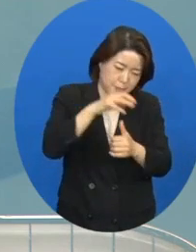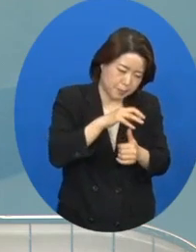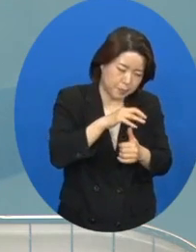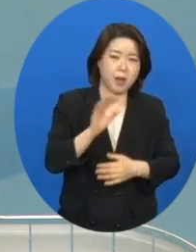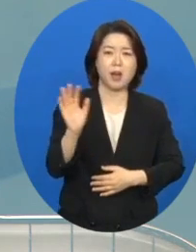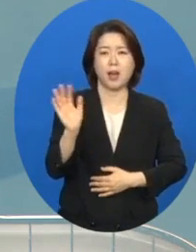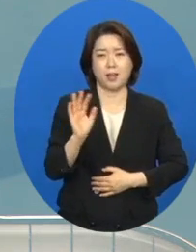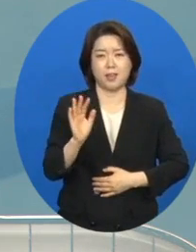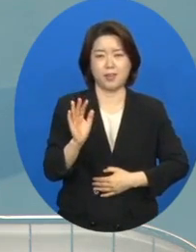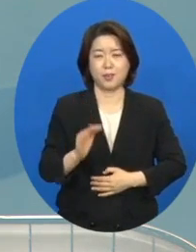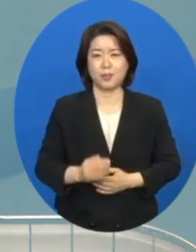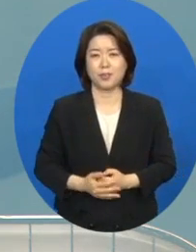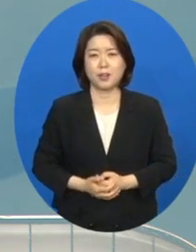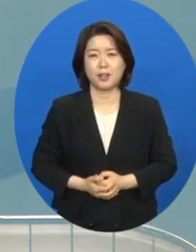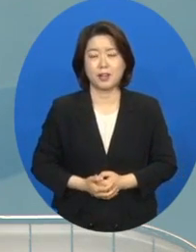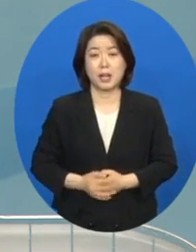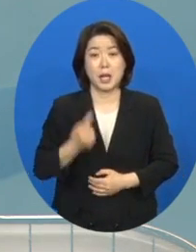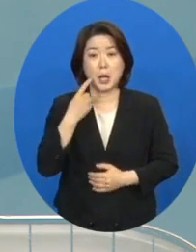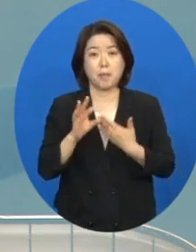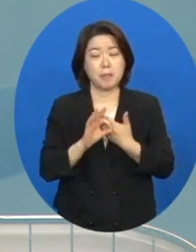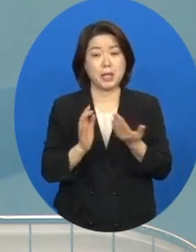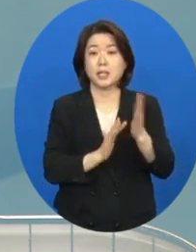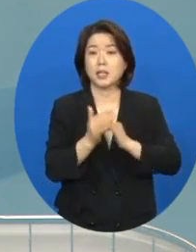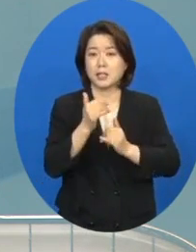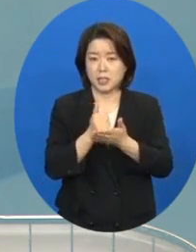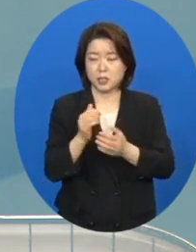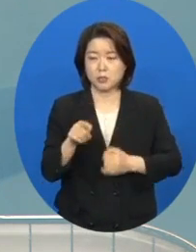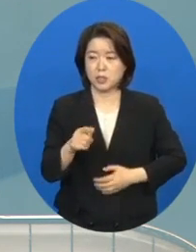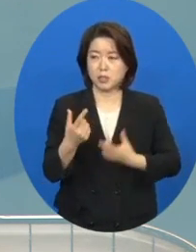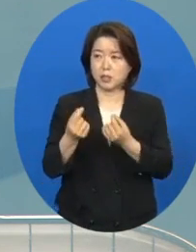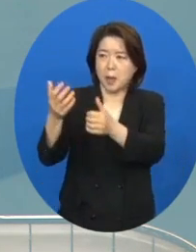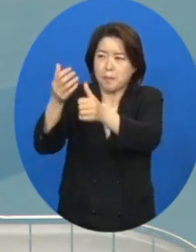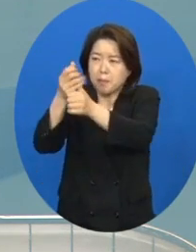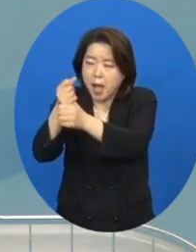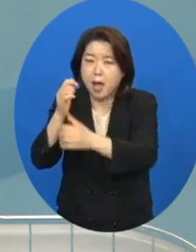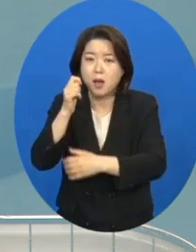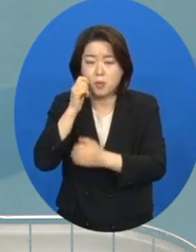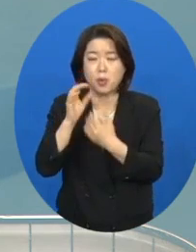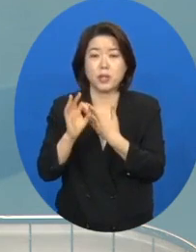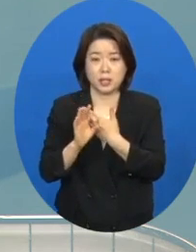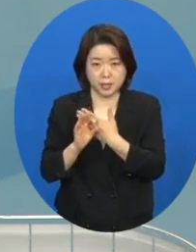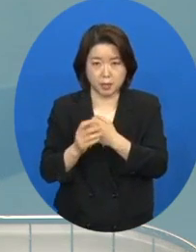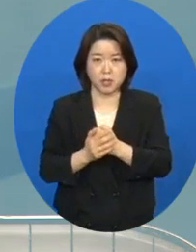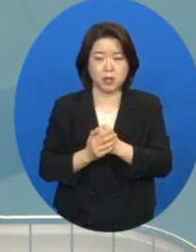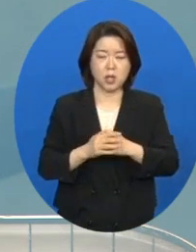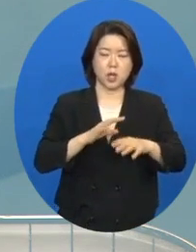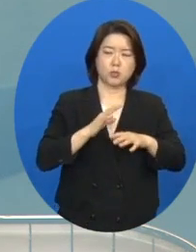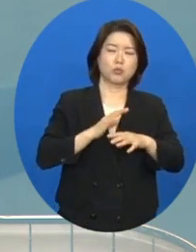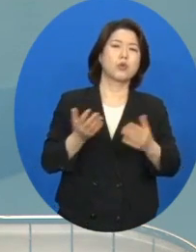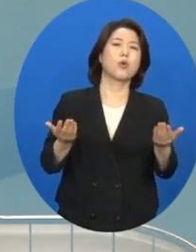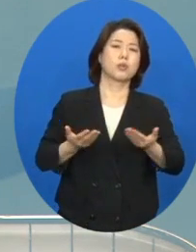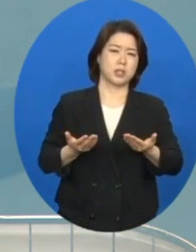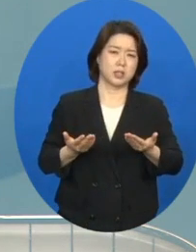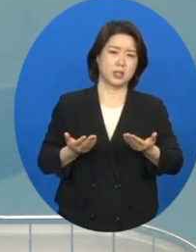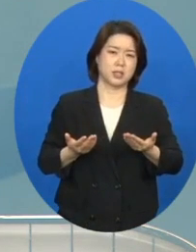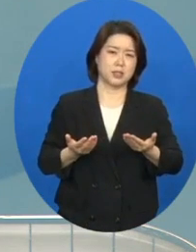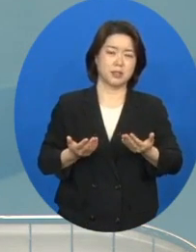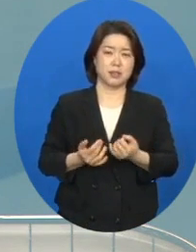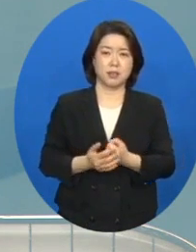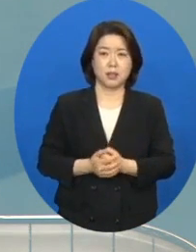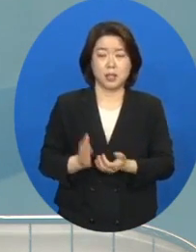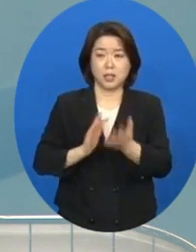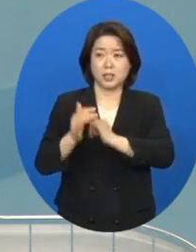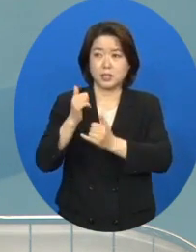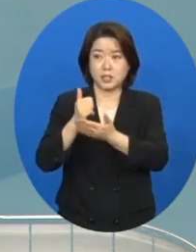겁니다. 만약에 예수님을 이렇게 붙들지 못하는 것은 두려운 일이에요.